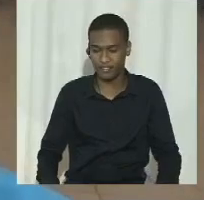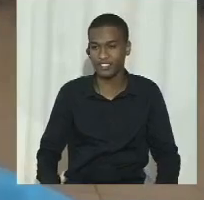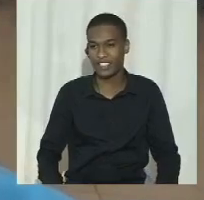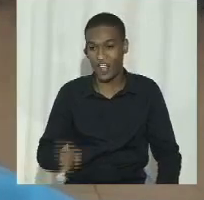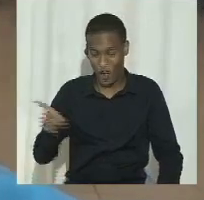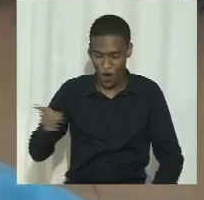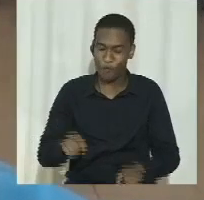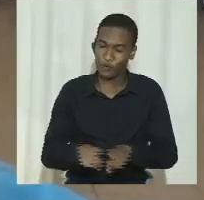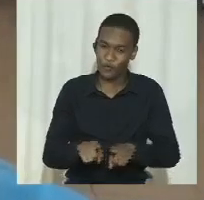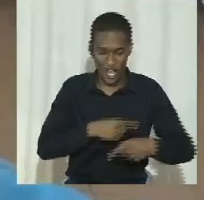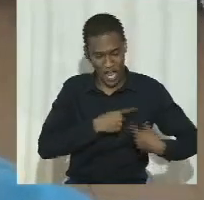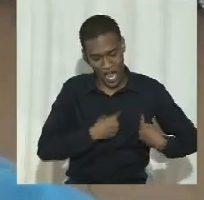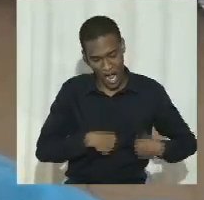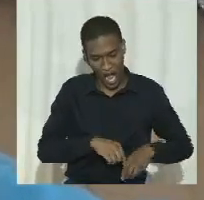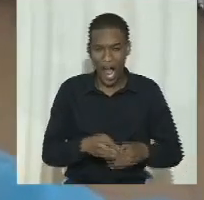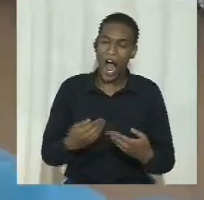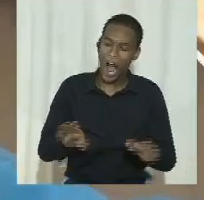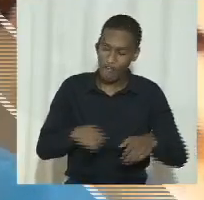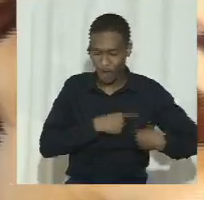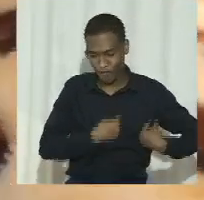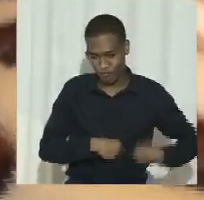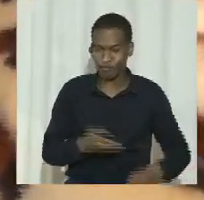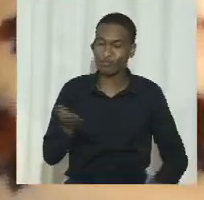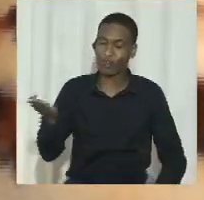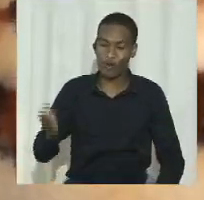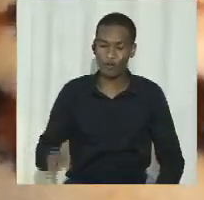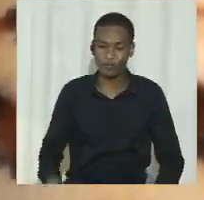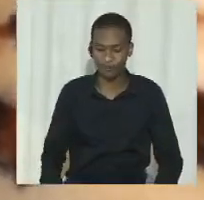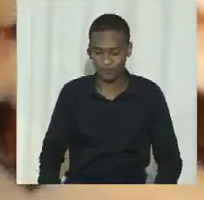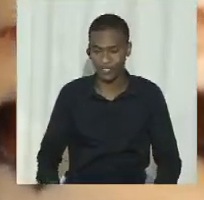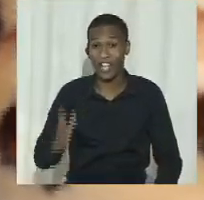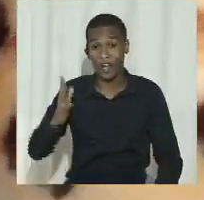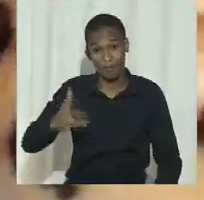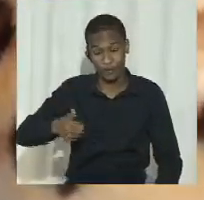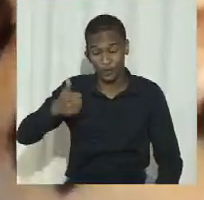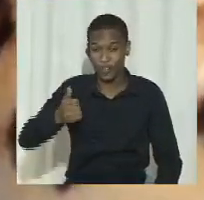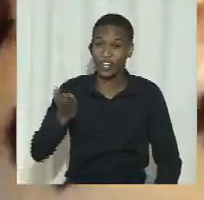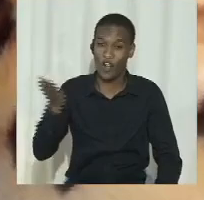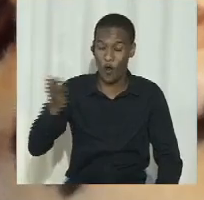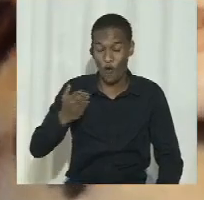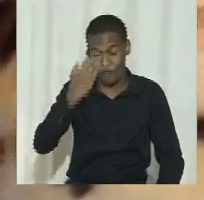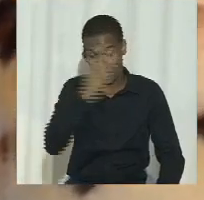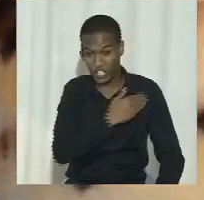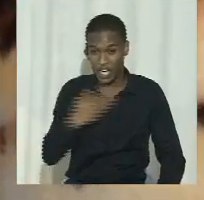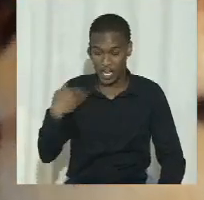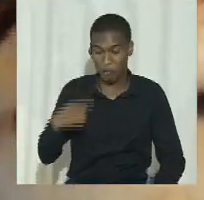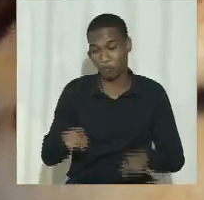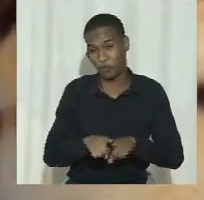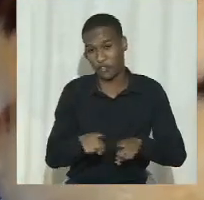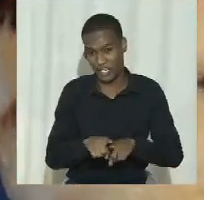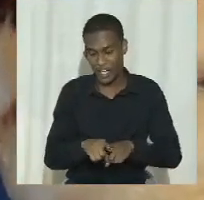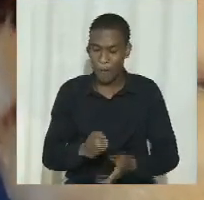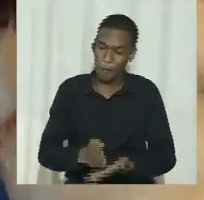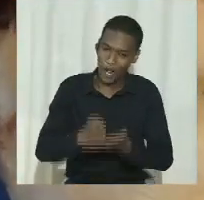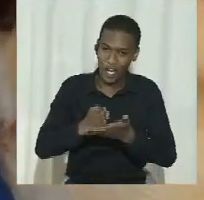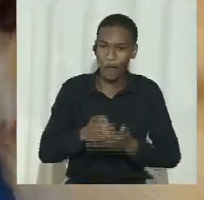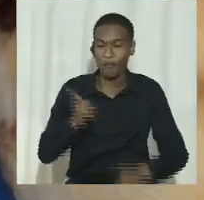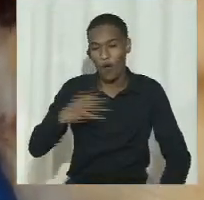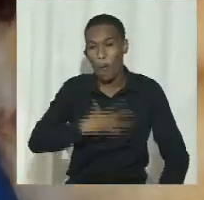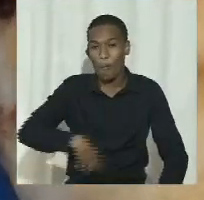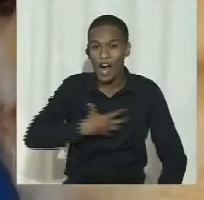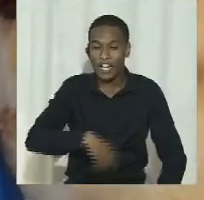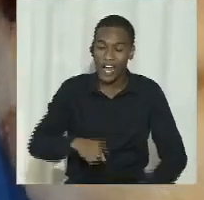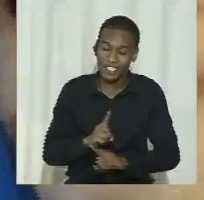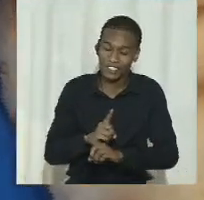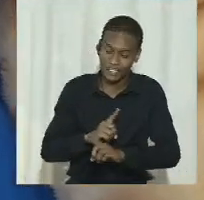mahafa-po fanafody ara-dalàna alera tsara satra betsaka ny mitondra fanjakana ny fandraisana tanana ny marary ohatran'izao